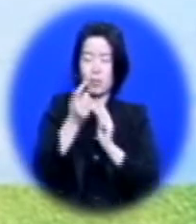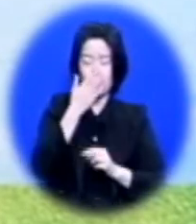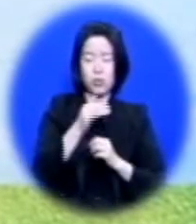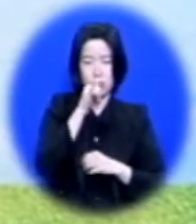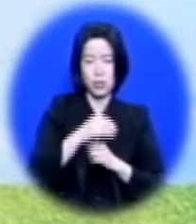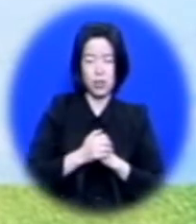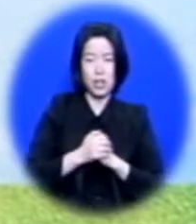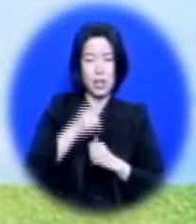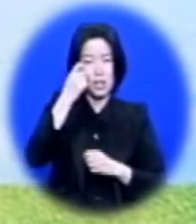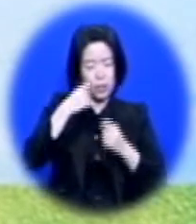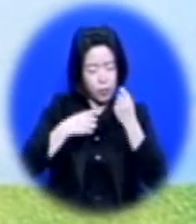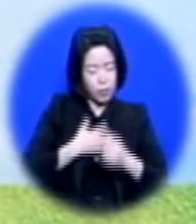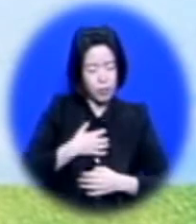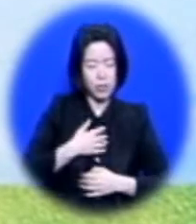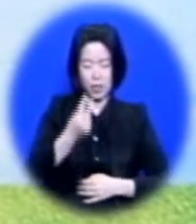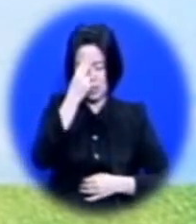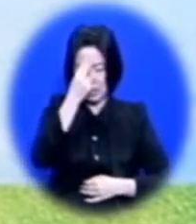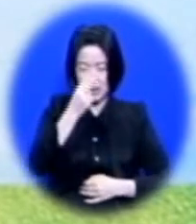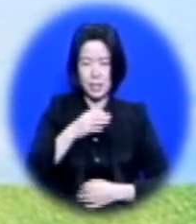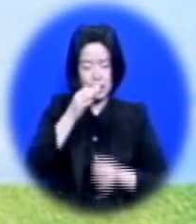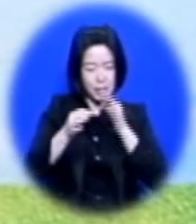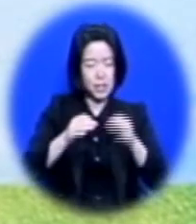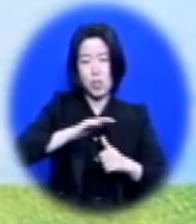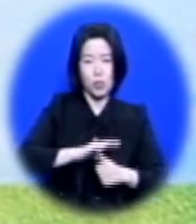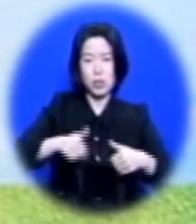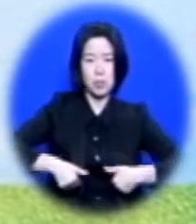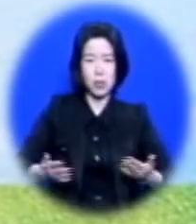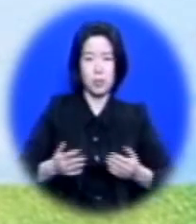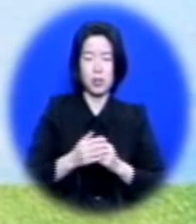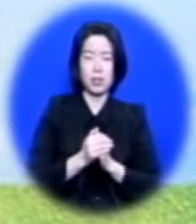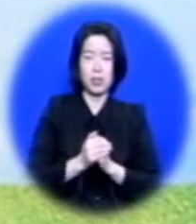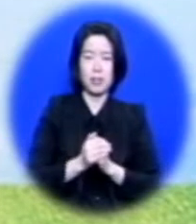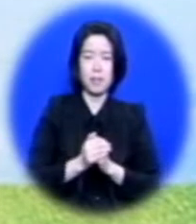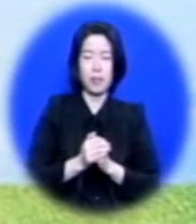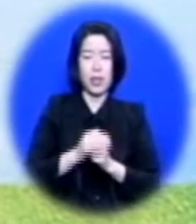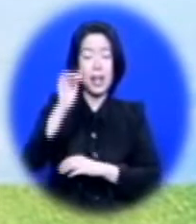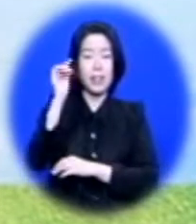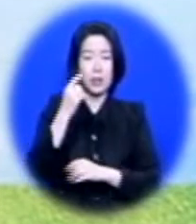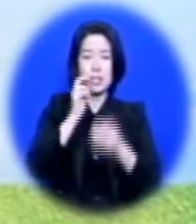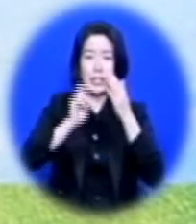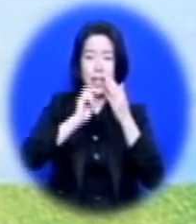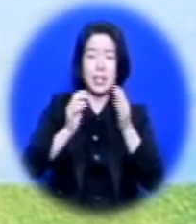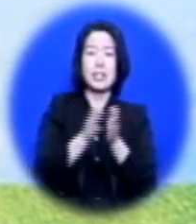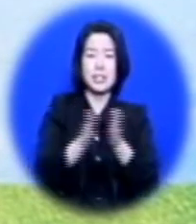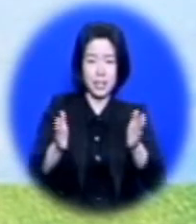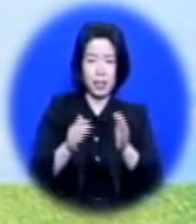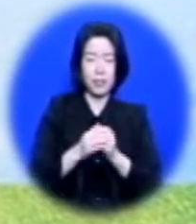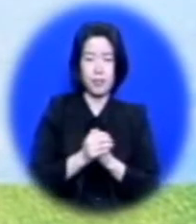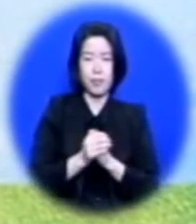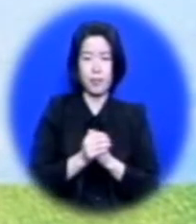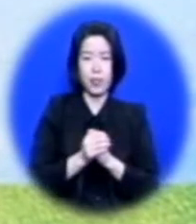슬픔과 근심과 탄식의 눌려 있을 필요가 없다는 뜻입니다 다윗이 찬양을 시작을 합니다